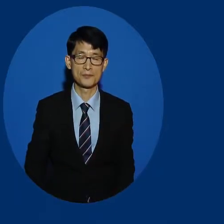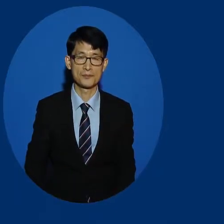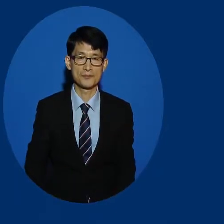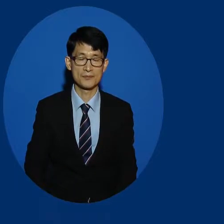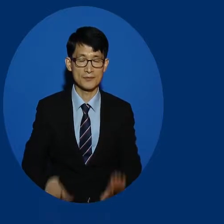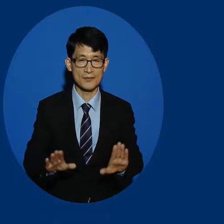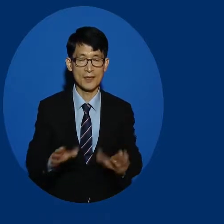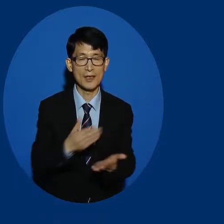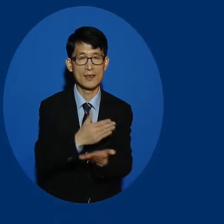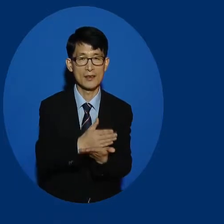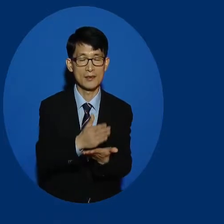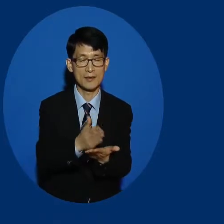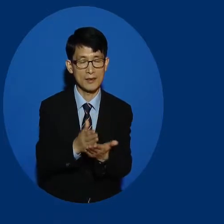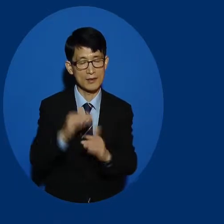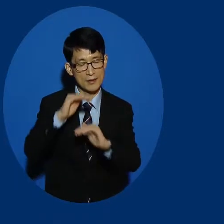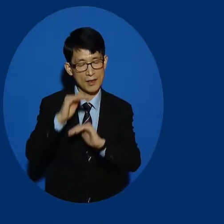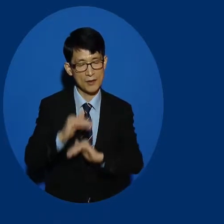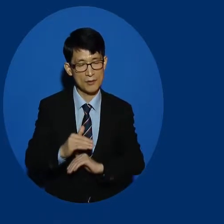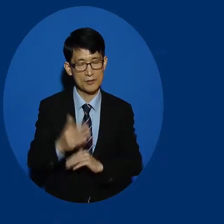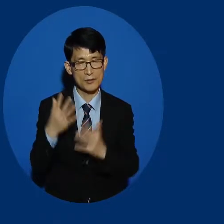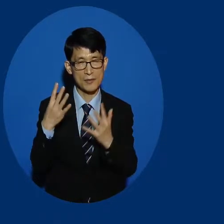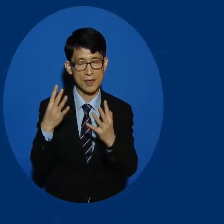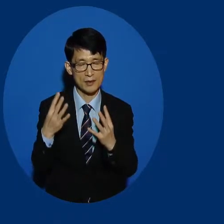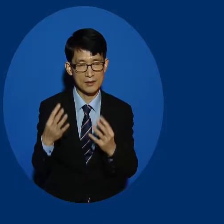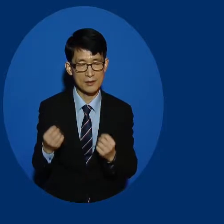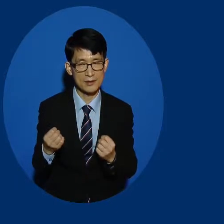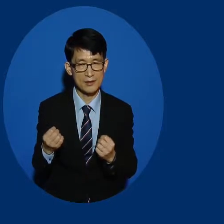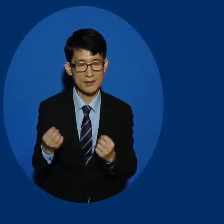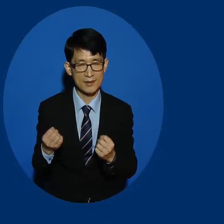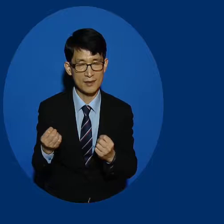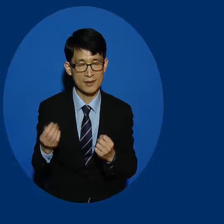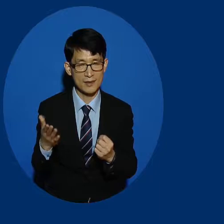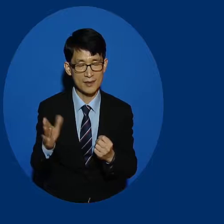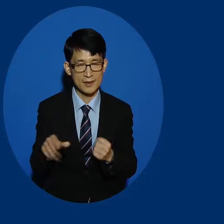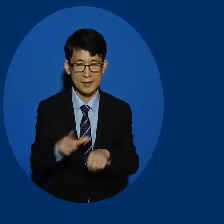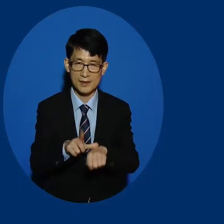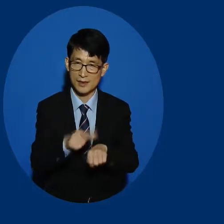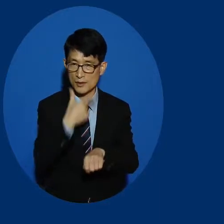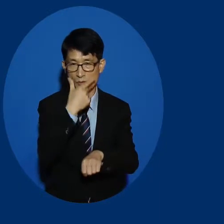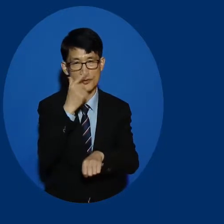굉장히 다양한 많은 양의 이야기를 짧은 시간에 이야기하다 보니